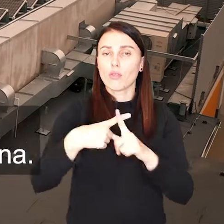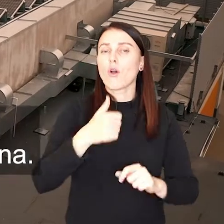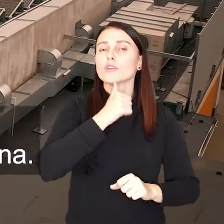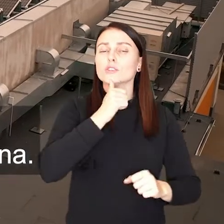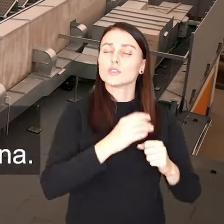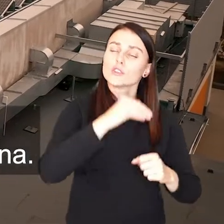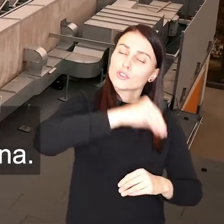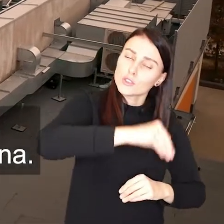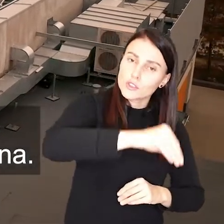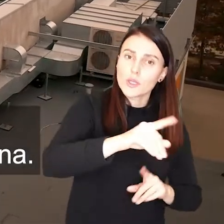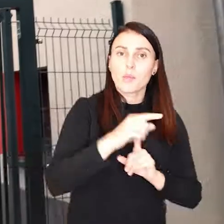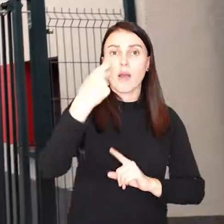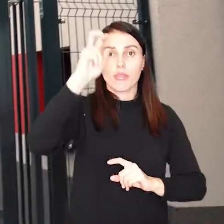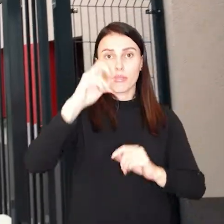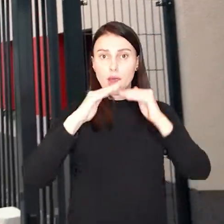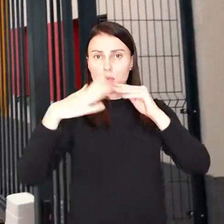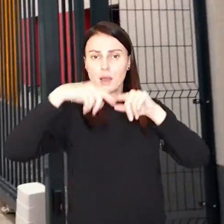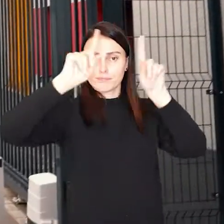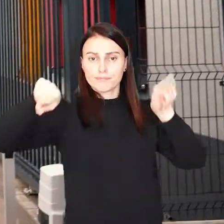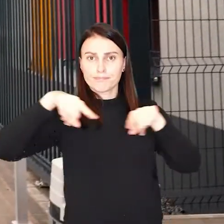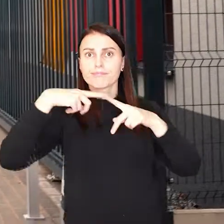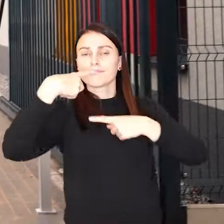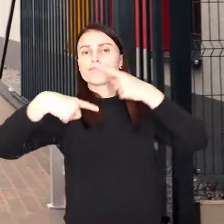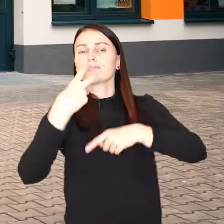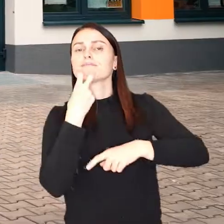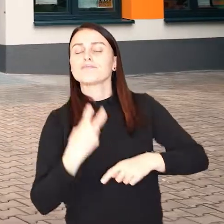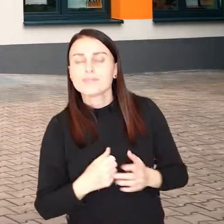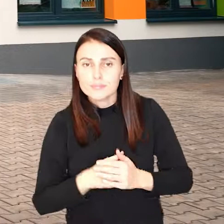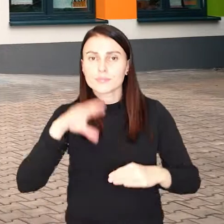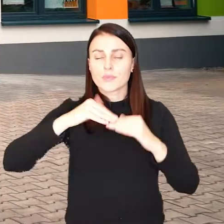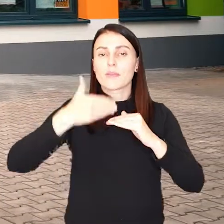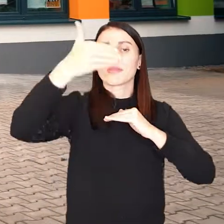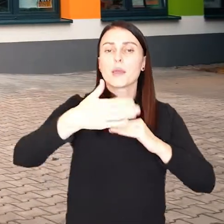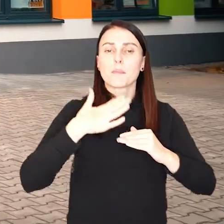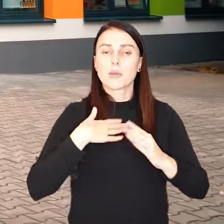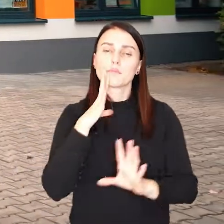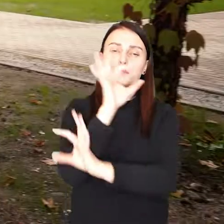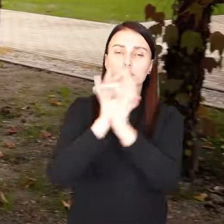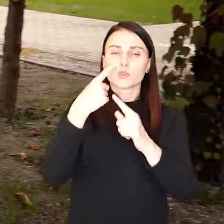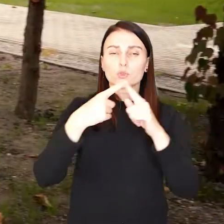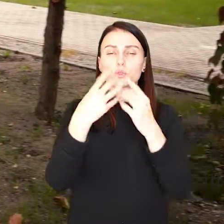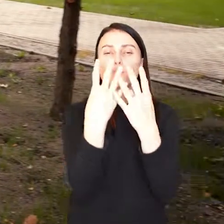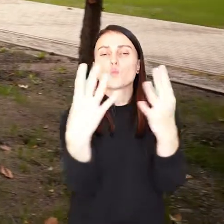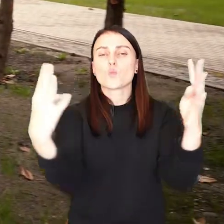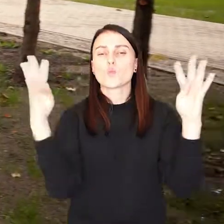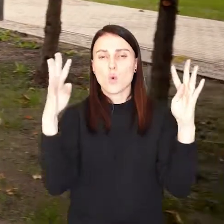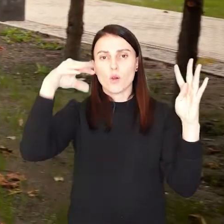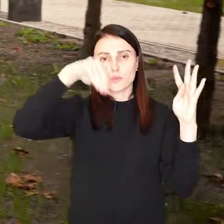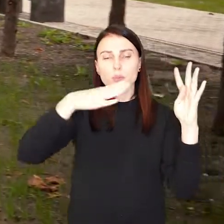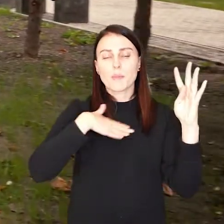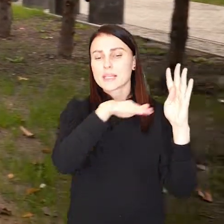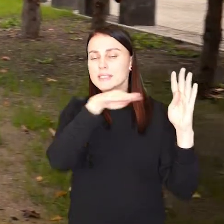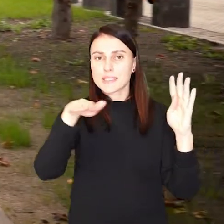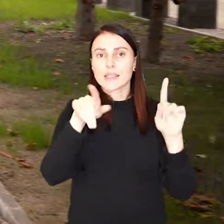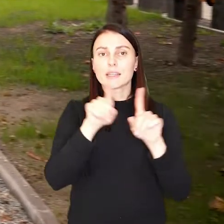dachu instalacja fotowoltaiczna. Z kolei na zewnątrz m.in. przebudowana została muszla koncertowa ze sceną oraz